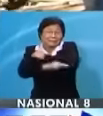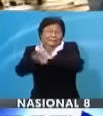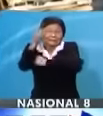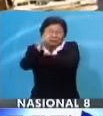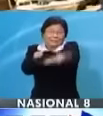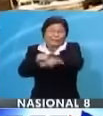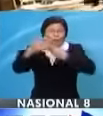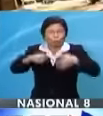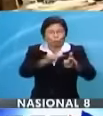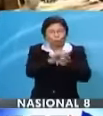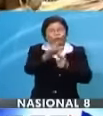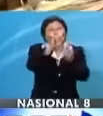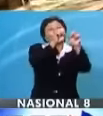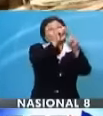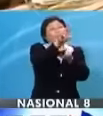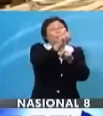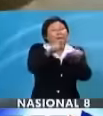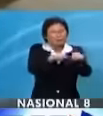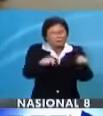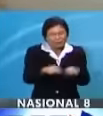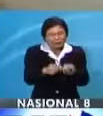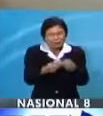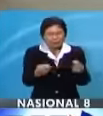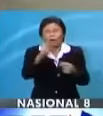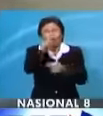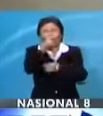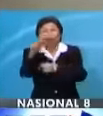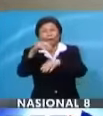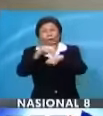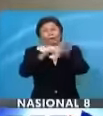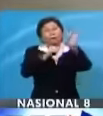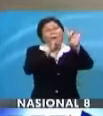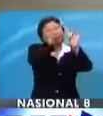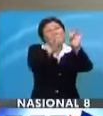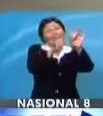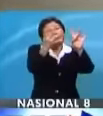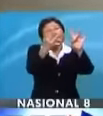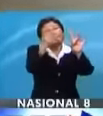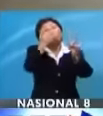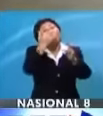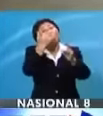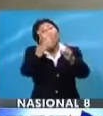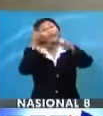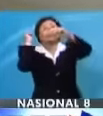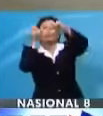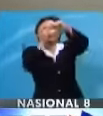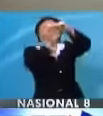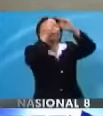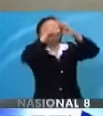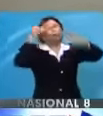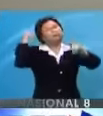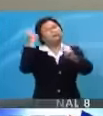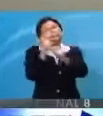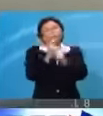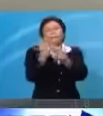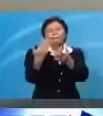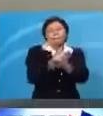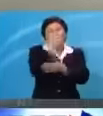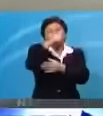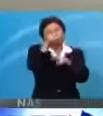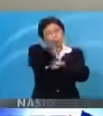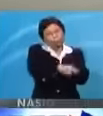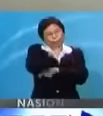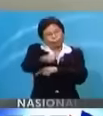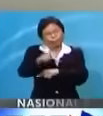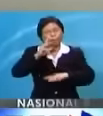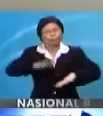telah meluluskan 12 tapak tanah di Kuala Krai pada 8 April lalu bagi tujuan pembinaan rumah kekal baharu bagi penduduk